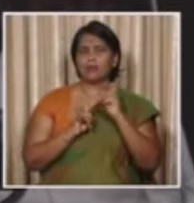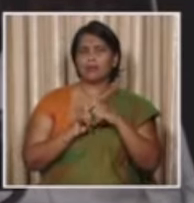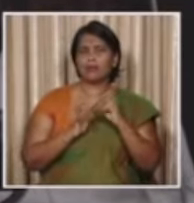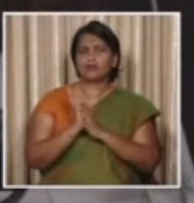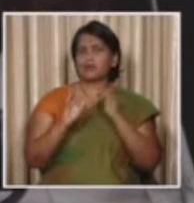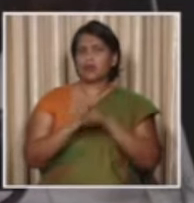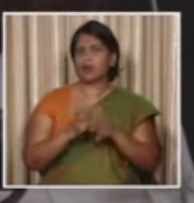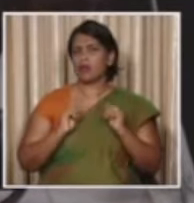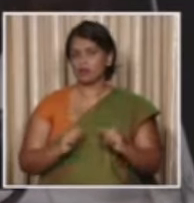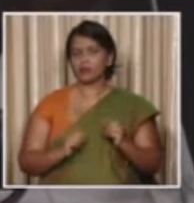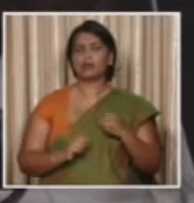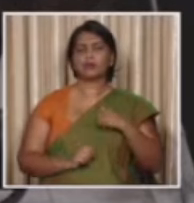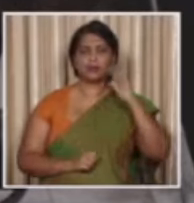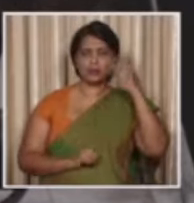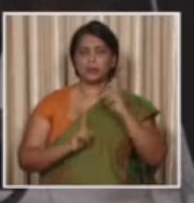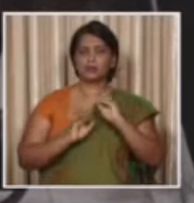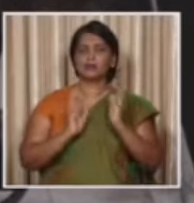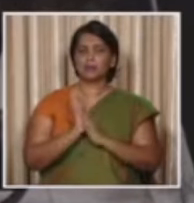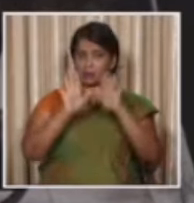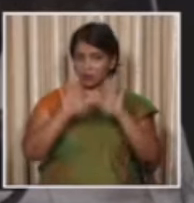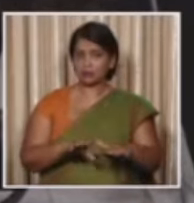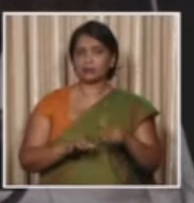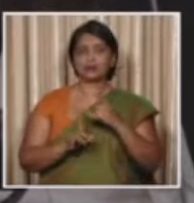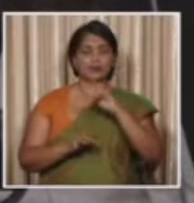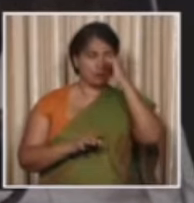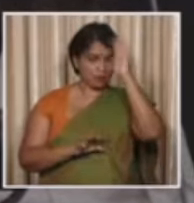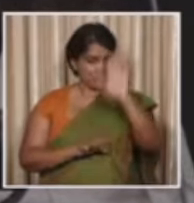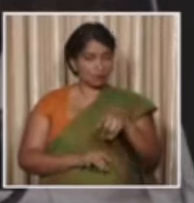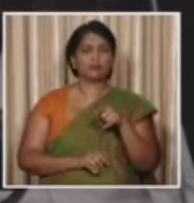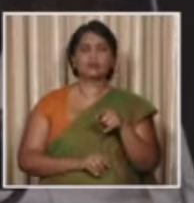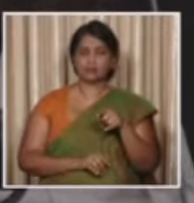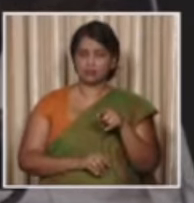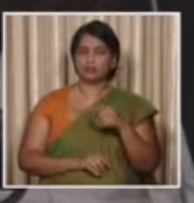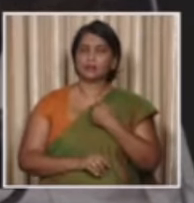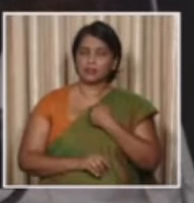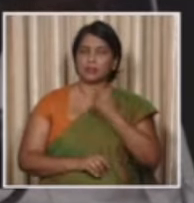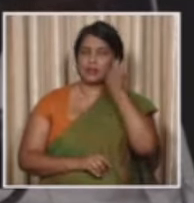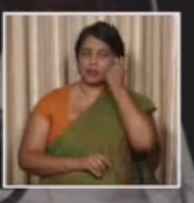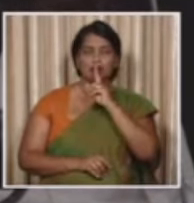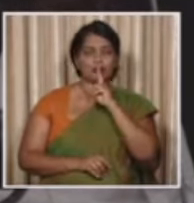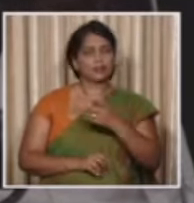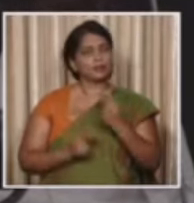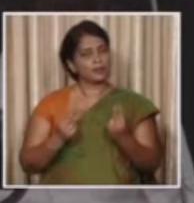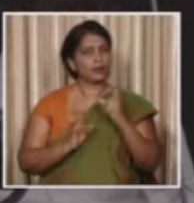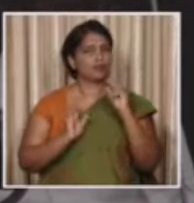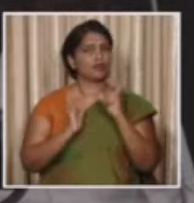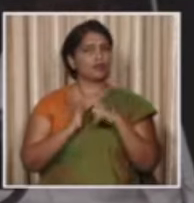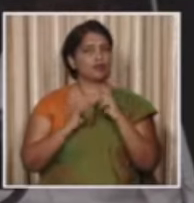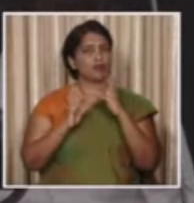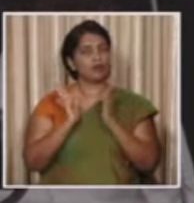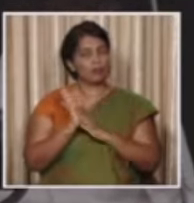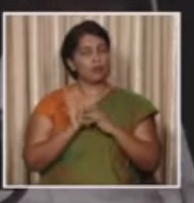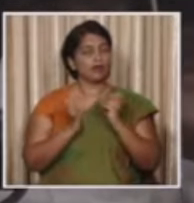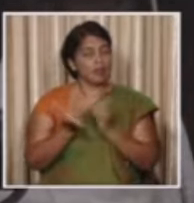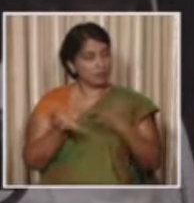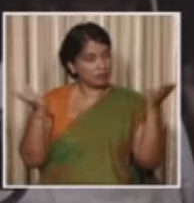කියන කාරණේ. ඒ නිසා විශේෂයෙන්ම අගමැතිවරයෙක් ඉන්න වෙලාවේ සභානායකවරයෙක් ඉන්න වෙලාවේ මම යෝජනා කරනවා වහාම කෝප් කමිටුව නැවත